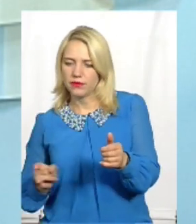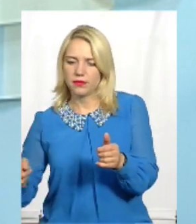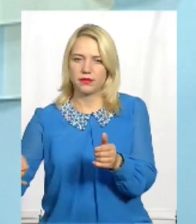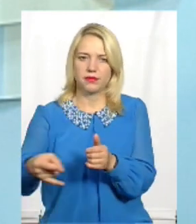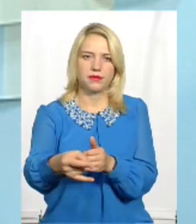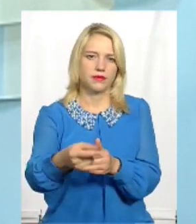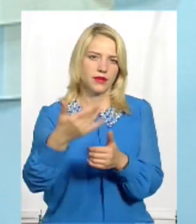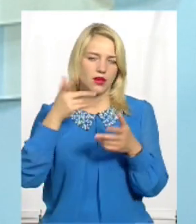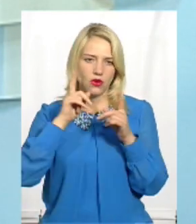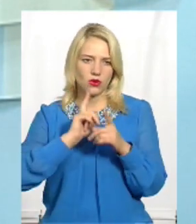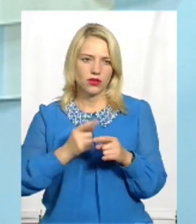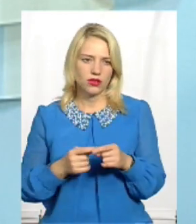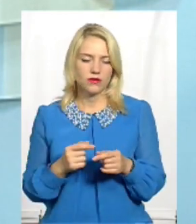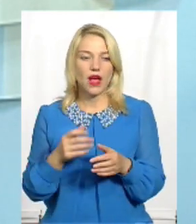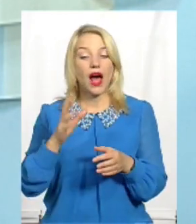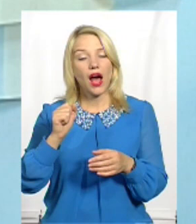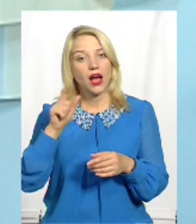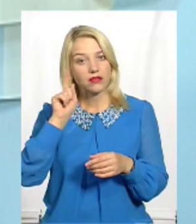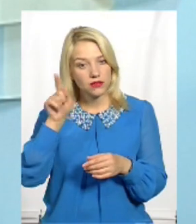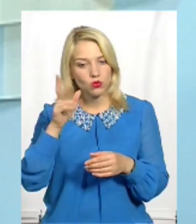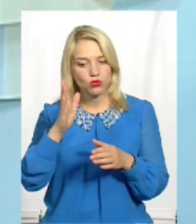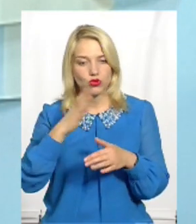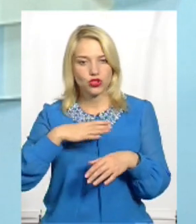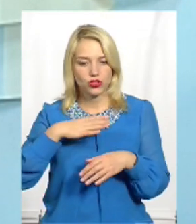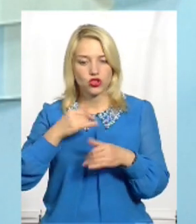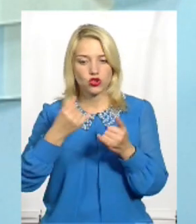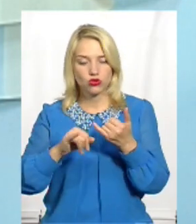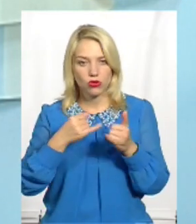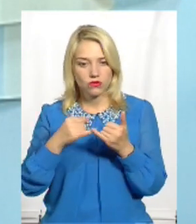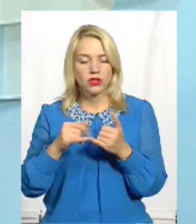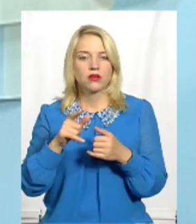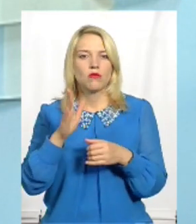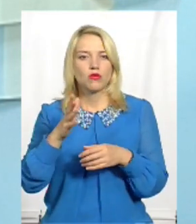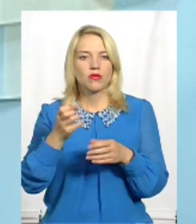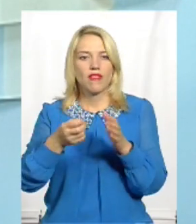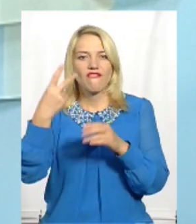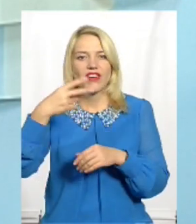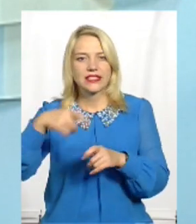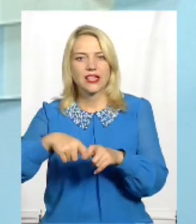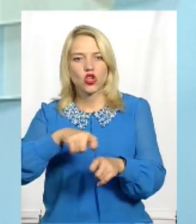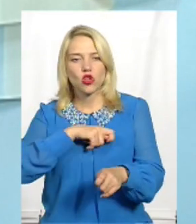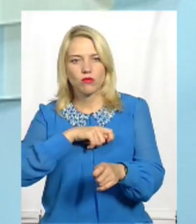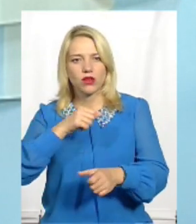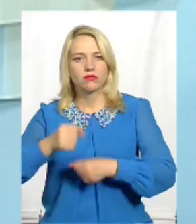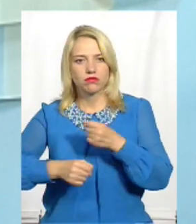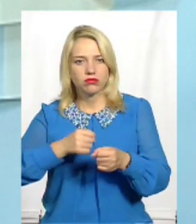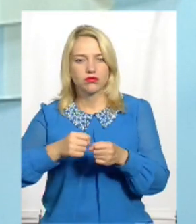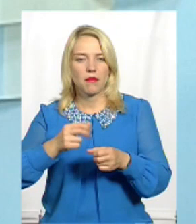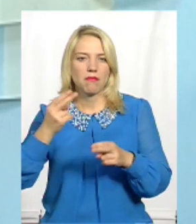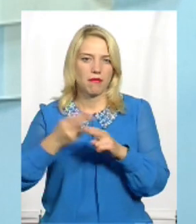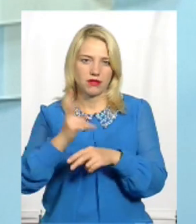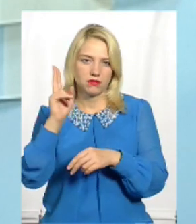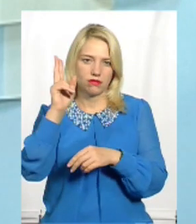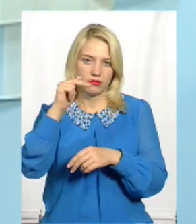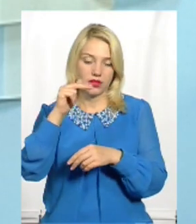прийдуть, 5 тролейбусів, до кінця жовтня, ті вже, які зможуть проїхати 15-20 кілометрів. Це якби просто для того, щоб тролейбуси могли